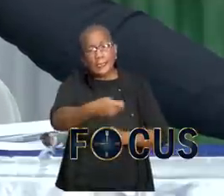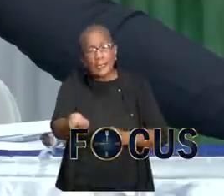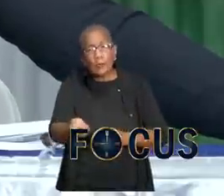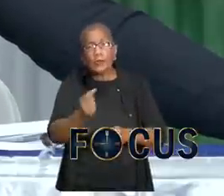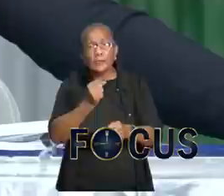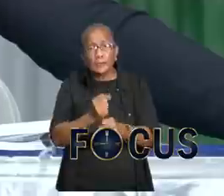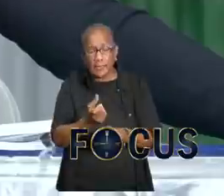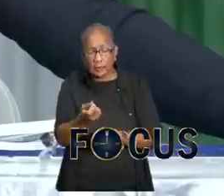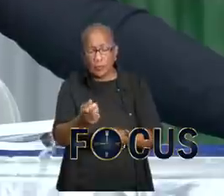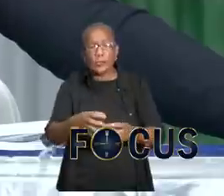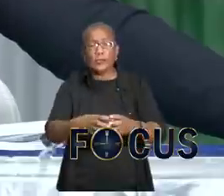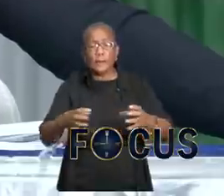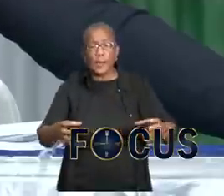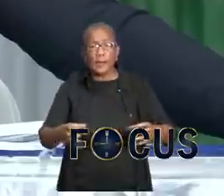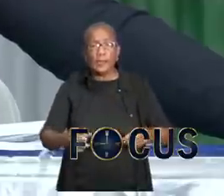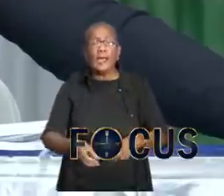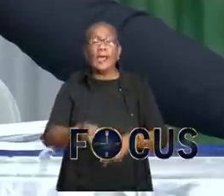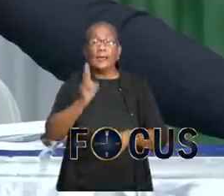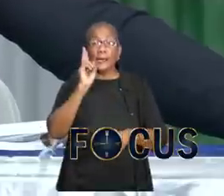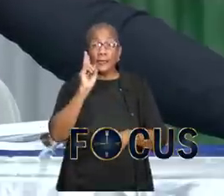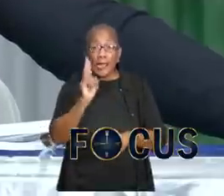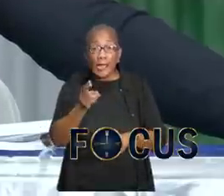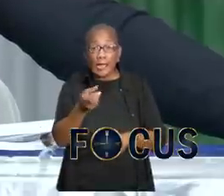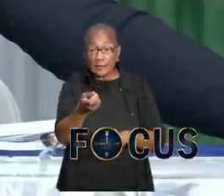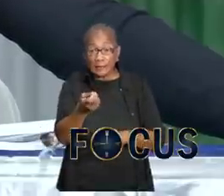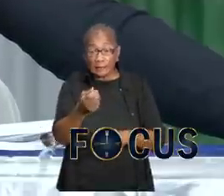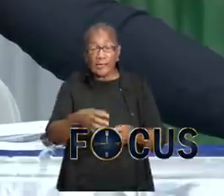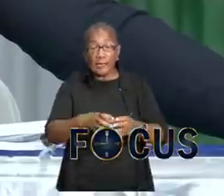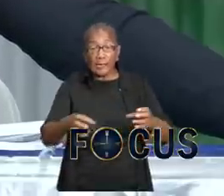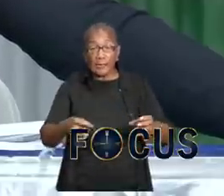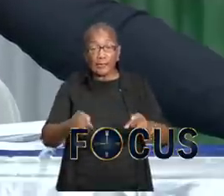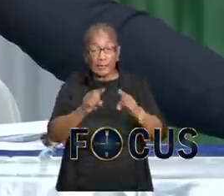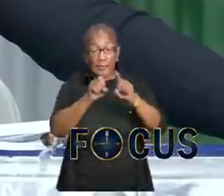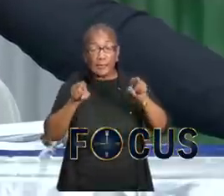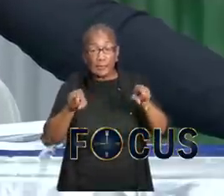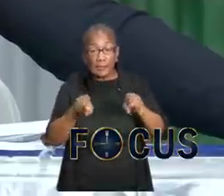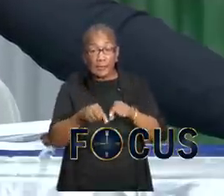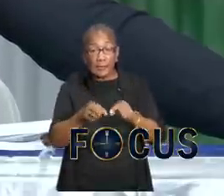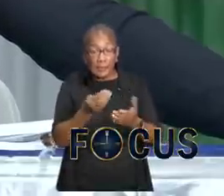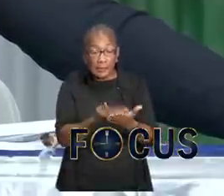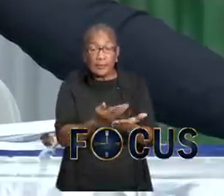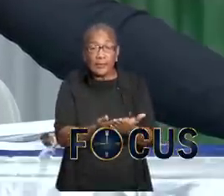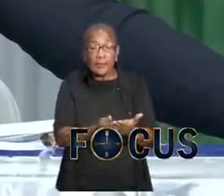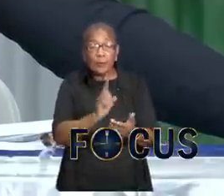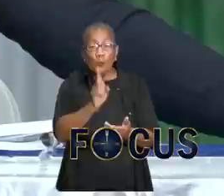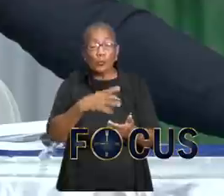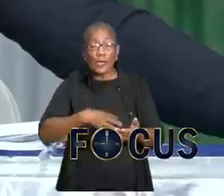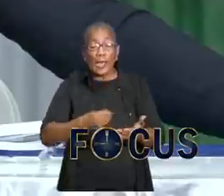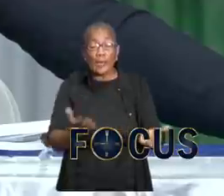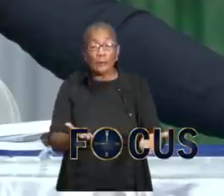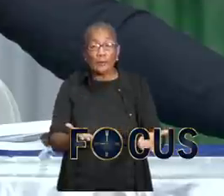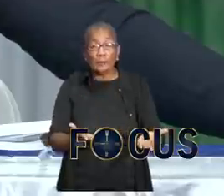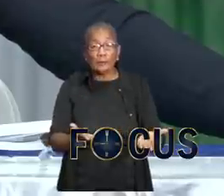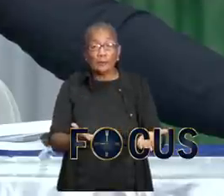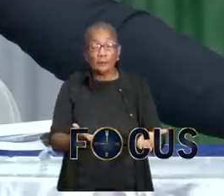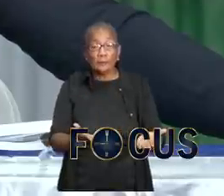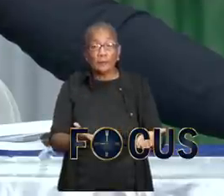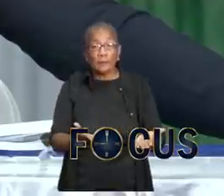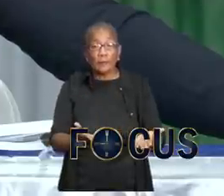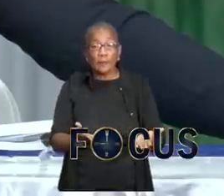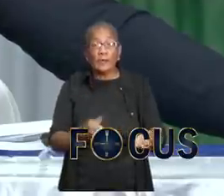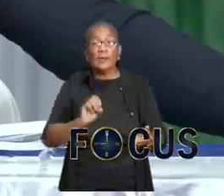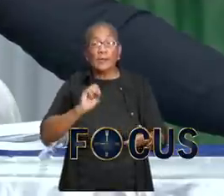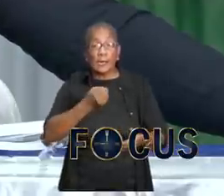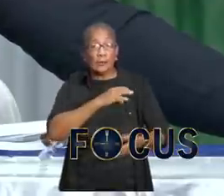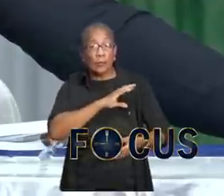bankrekening, een daadwerkelijke bankrekening, dat het hebben van een bankrekening, dat van financial inclusion, een